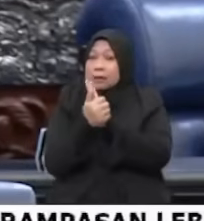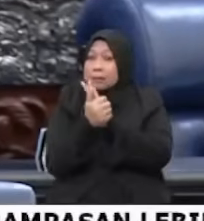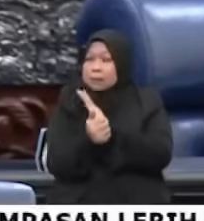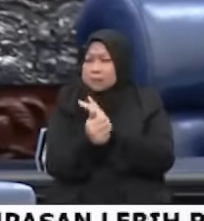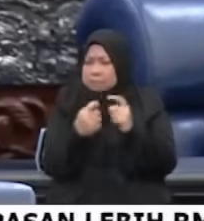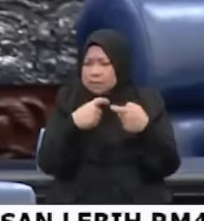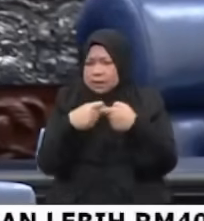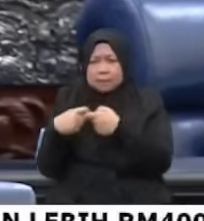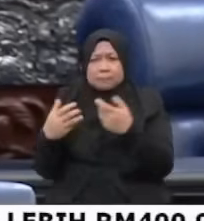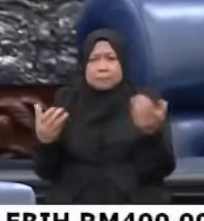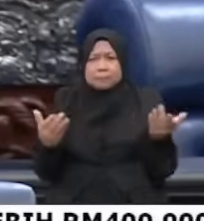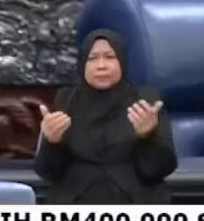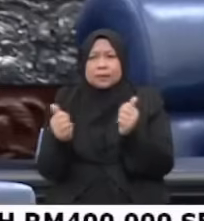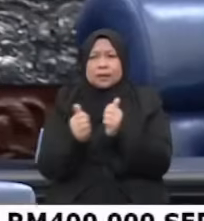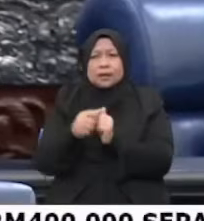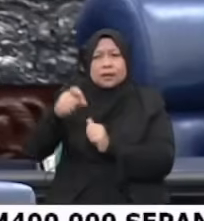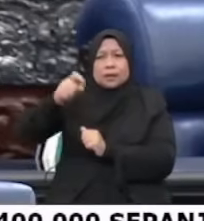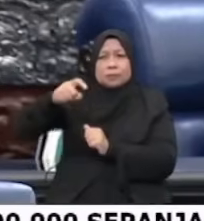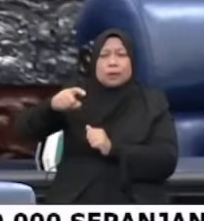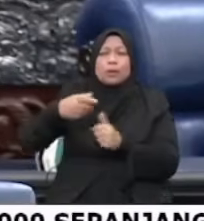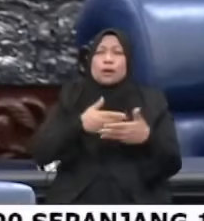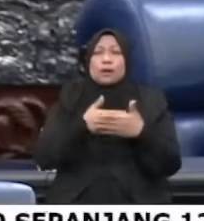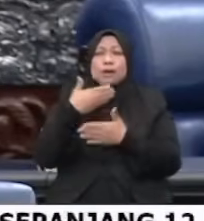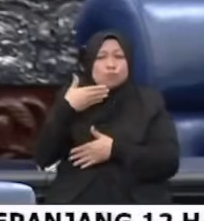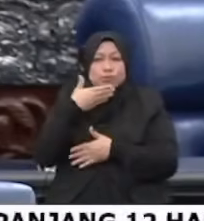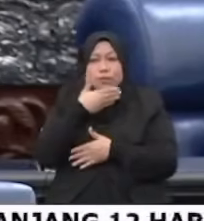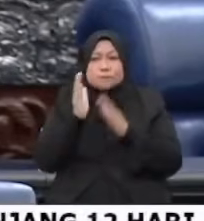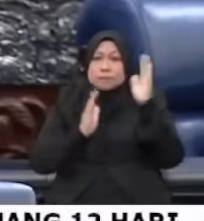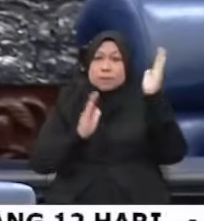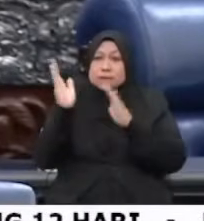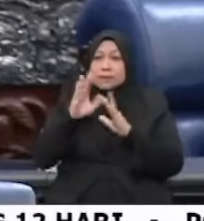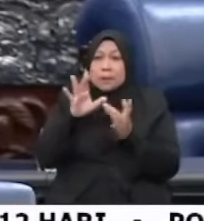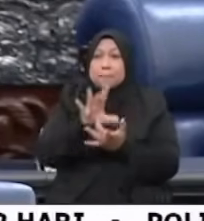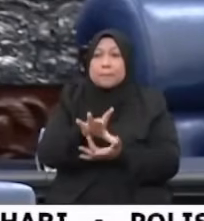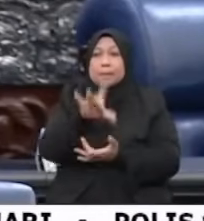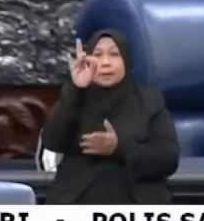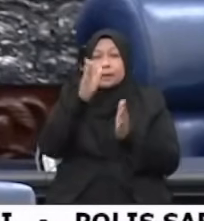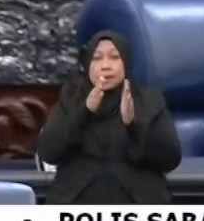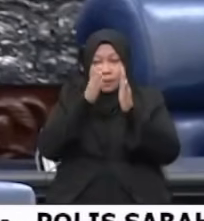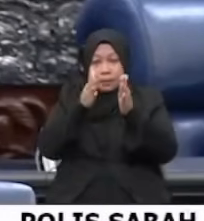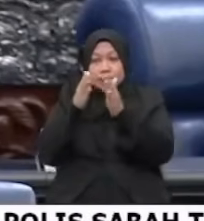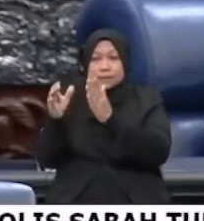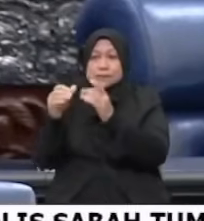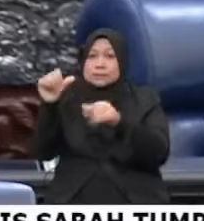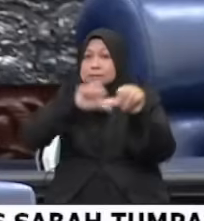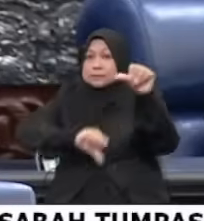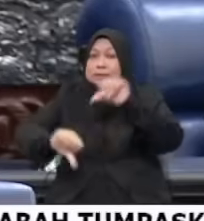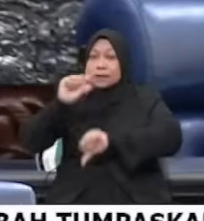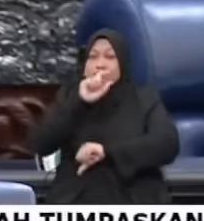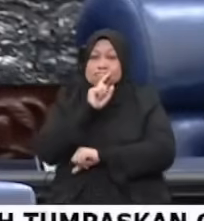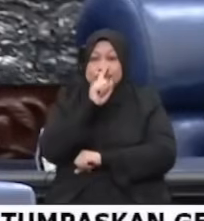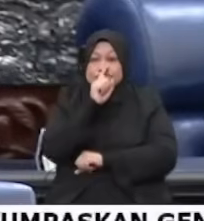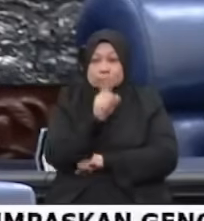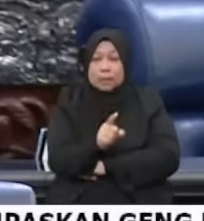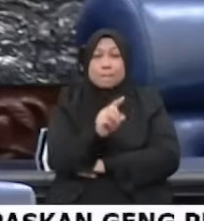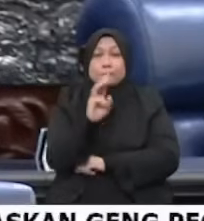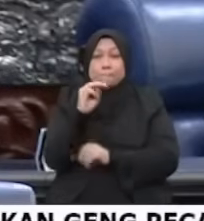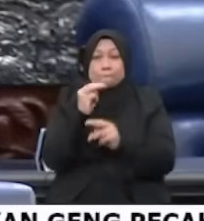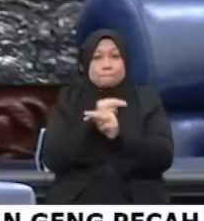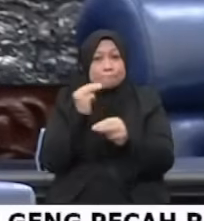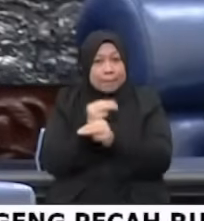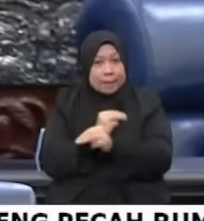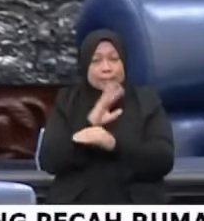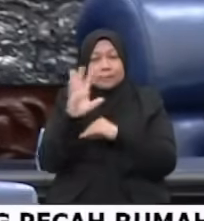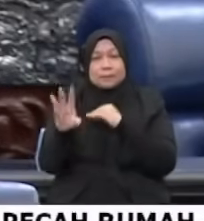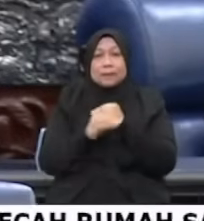berkait rapat dengan keperluan anak muda Malaysia memilih aliran khususnya sains tulin Mat tambahan fizik